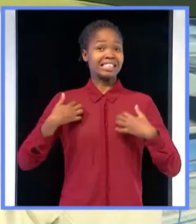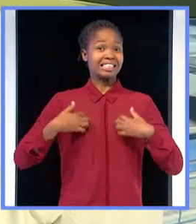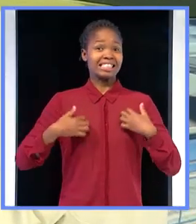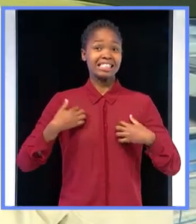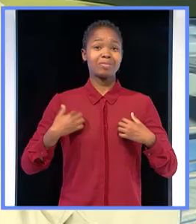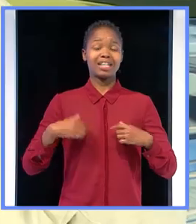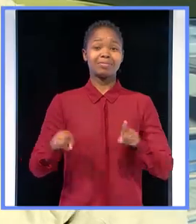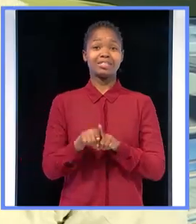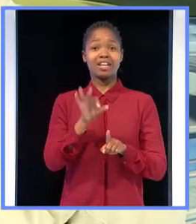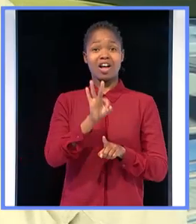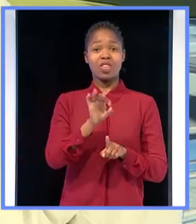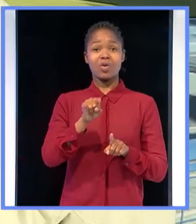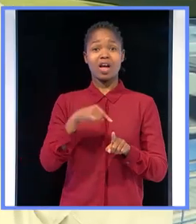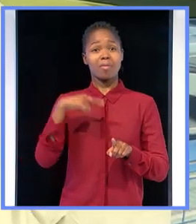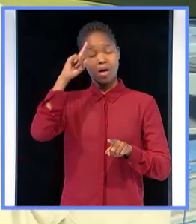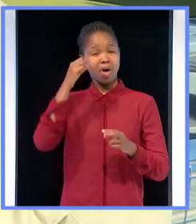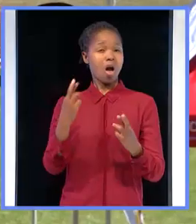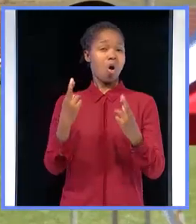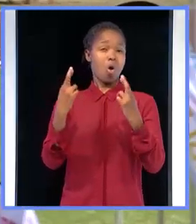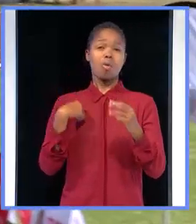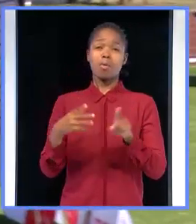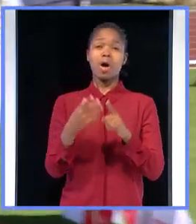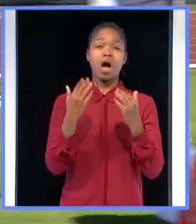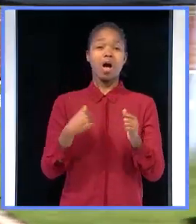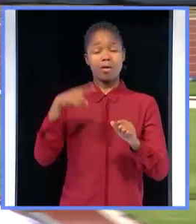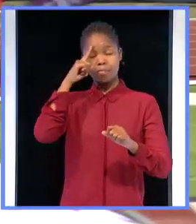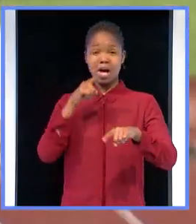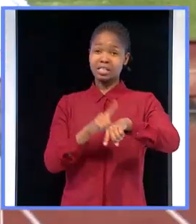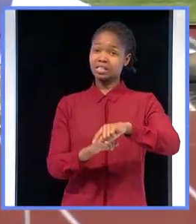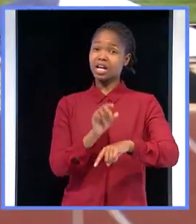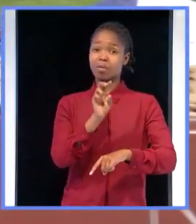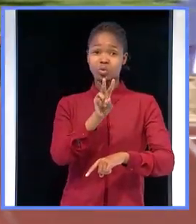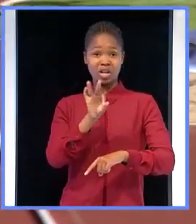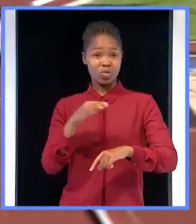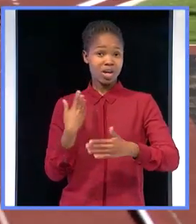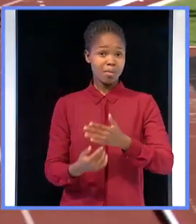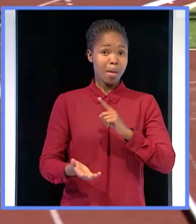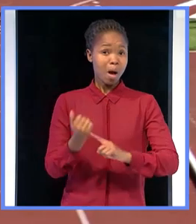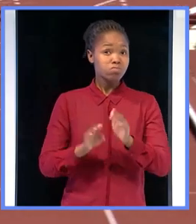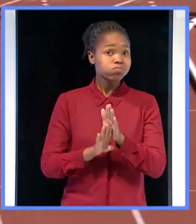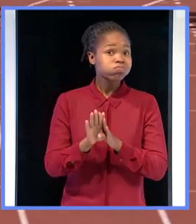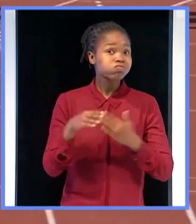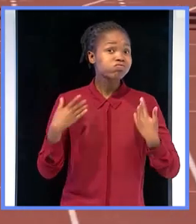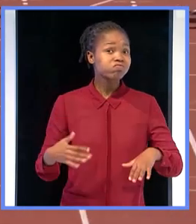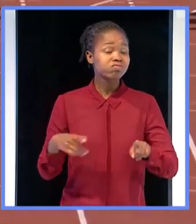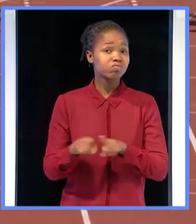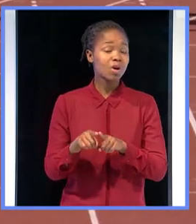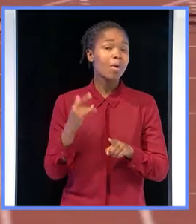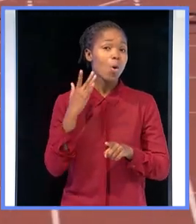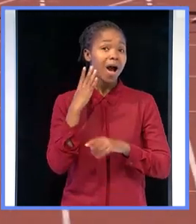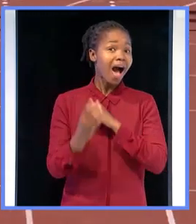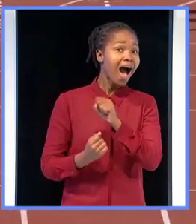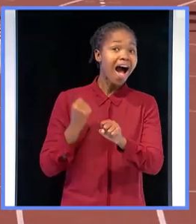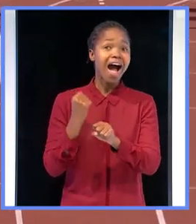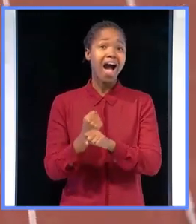sub 23 te hardloop. So dis my mikpunt vir hierdie jaar. Jy weet, volgende jaar gaan vinnige tye wees. Ek gaan nie nou volgende jaar predict nie,